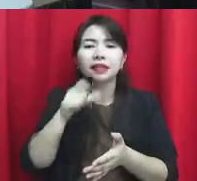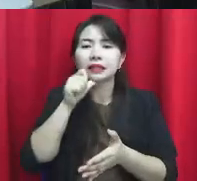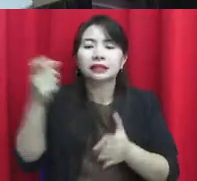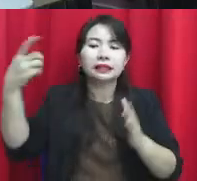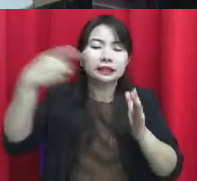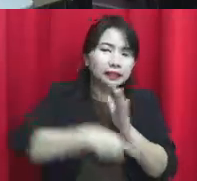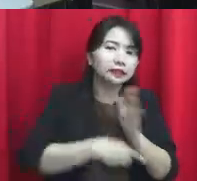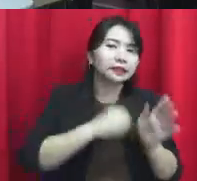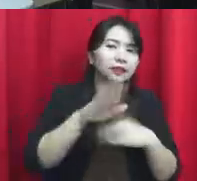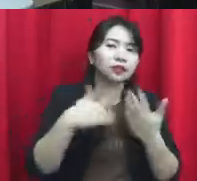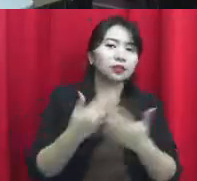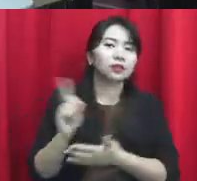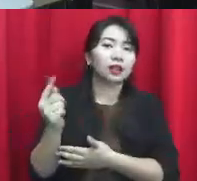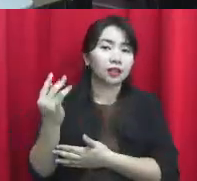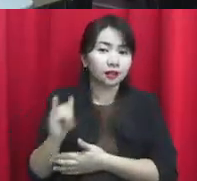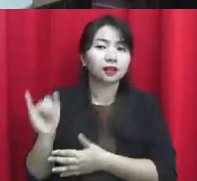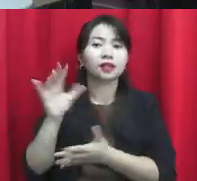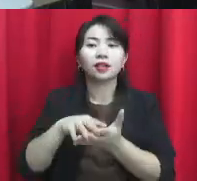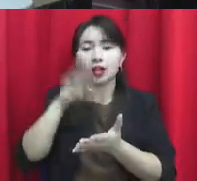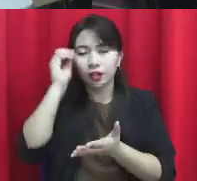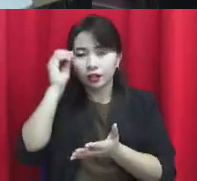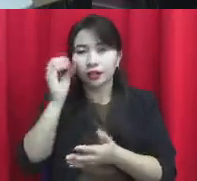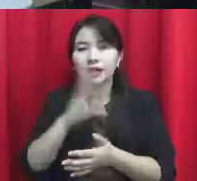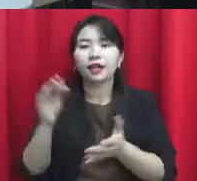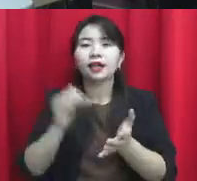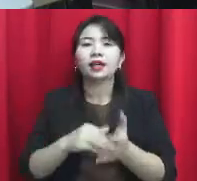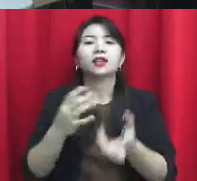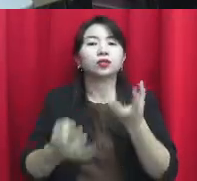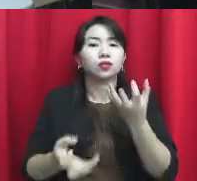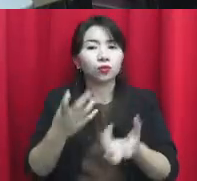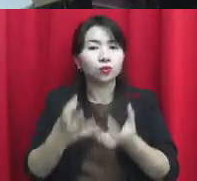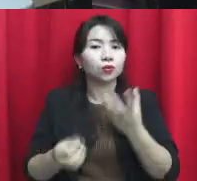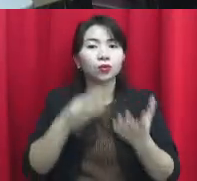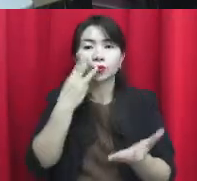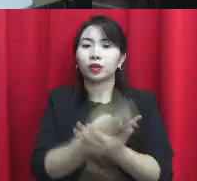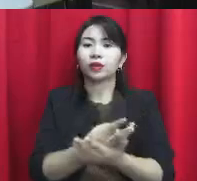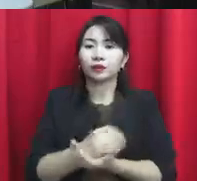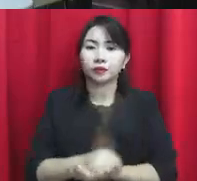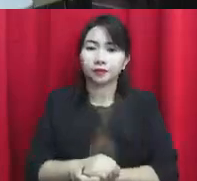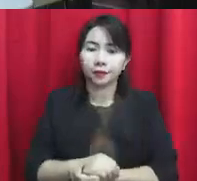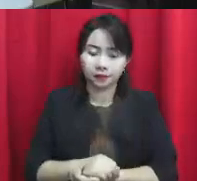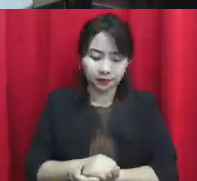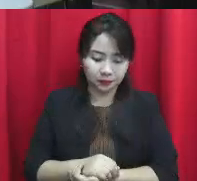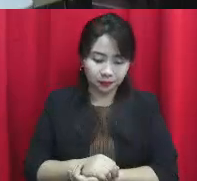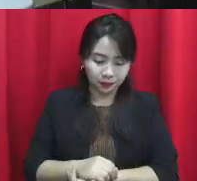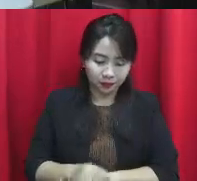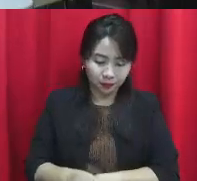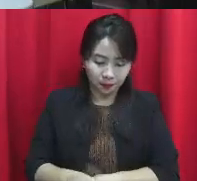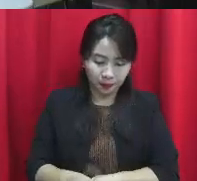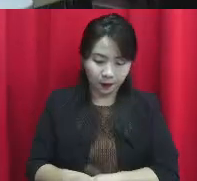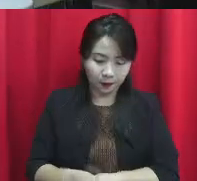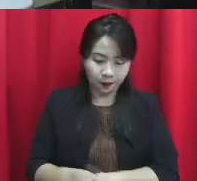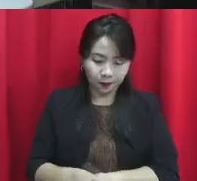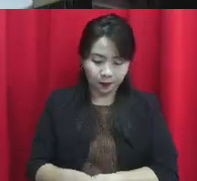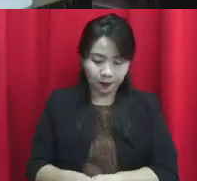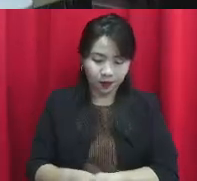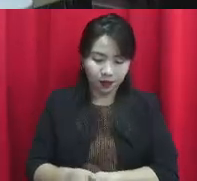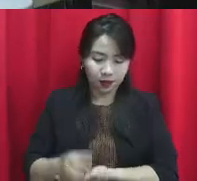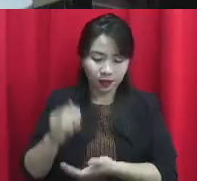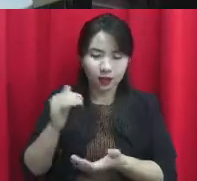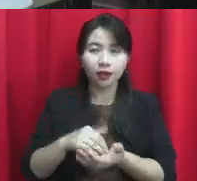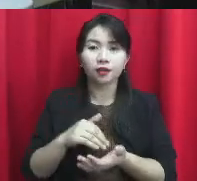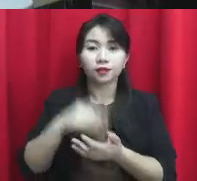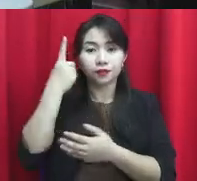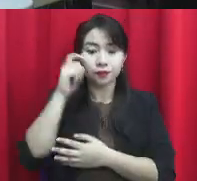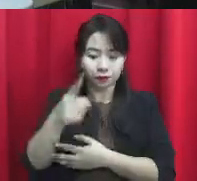nila Sabi ko nga eh para mas maluto pa ng maigi yung ah mga iihaw mo paypayan mo ng paypayan